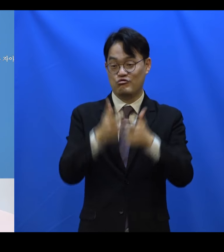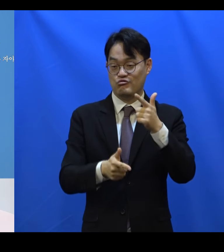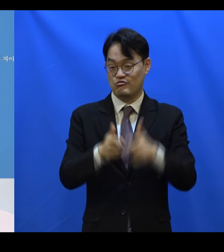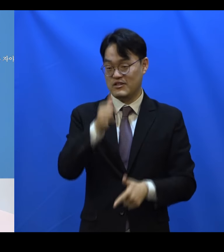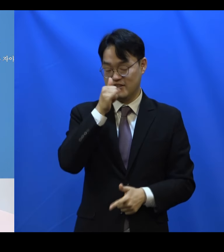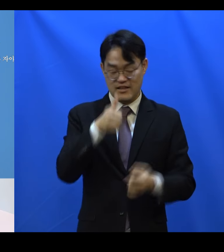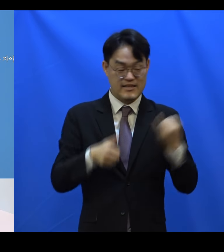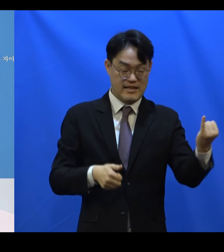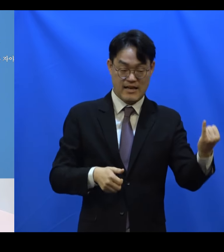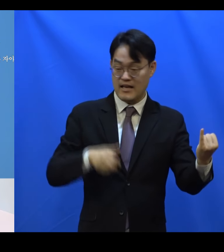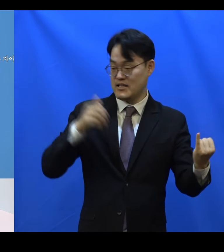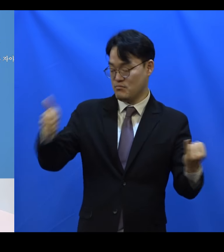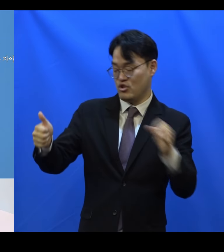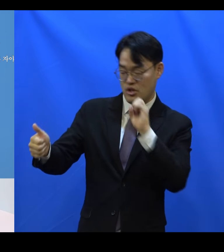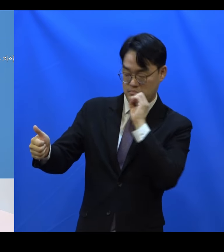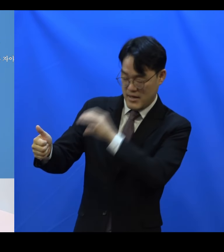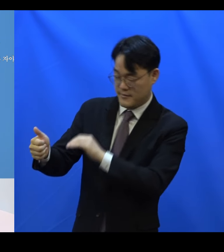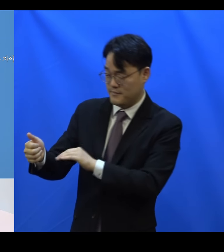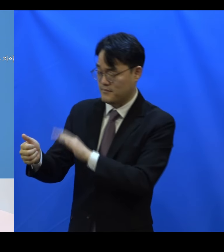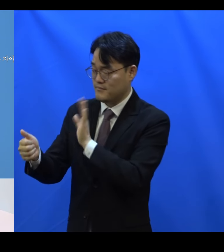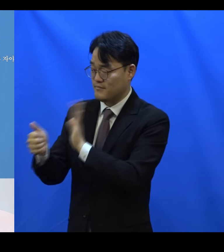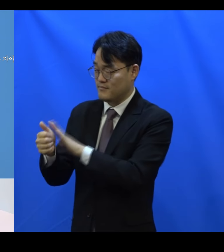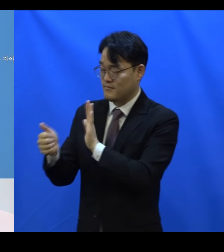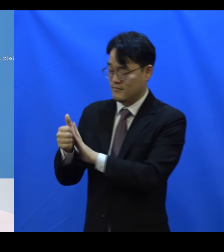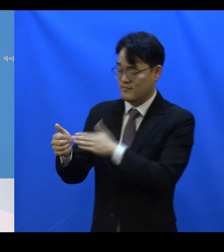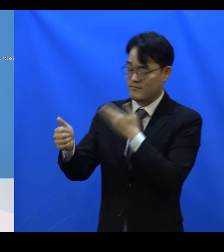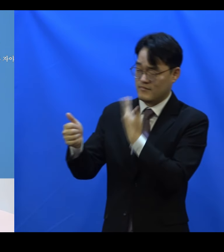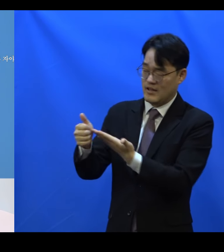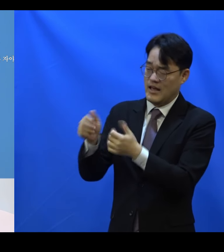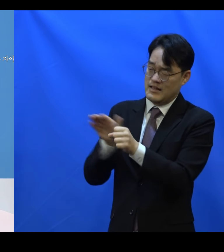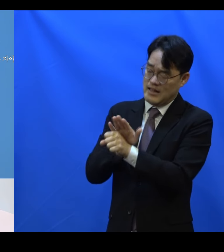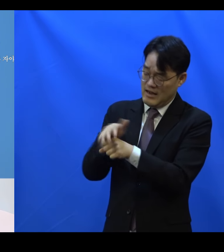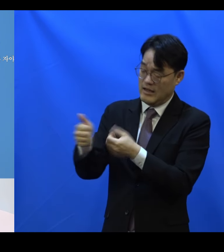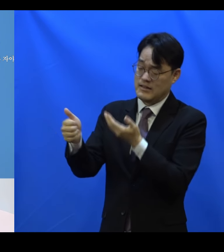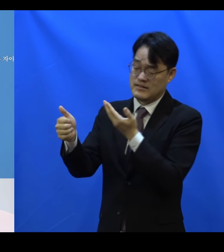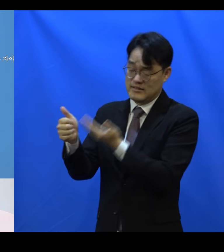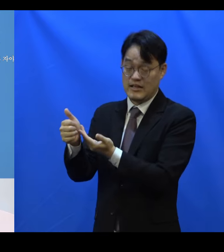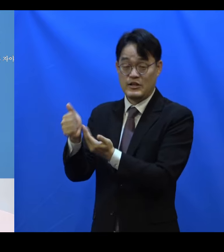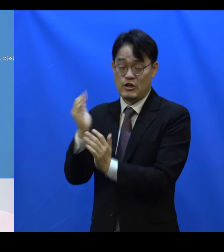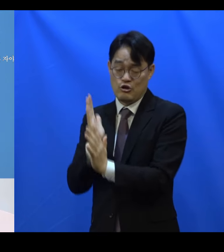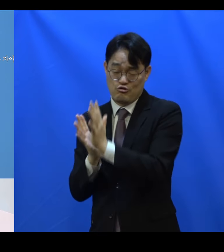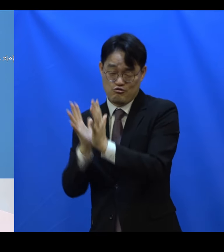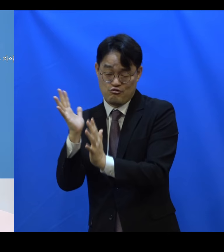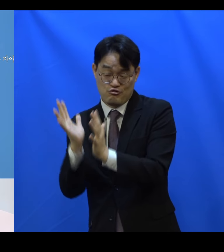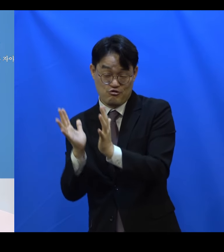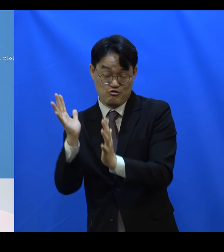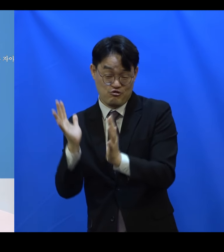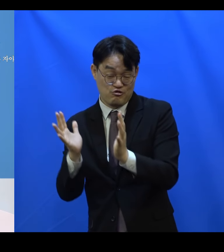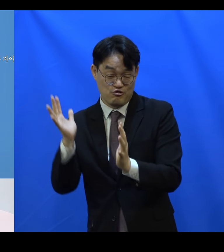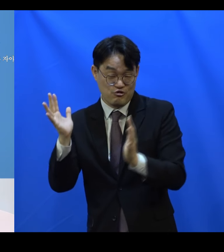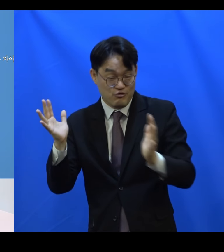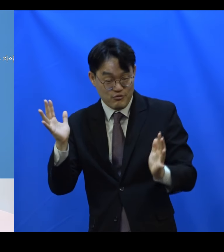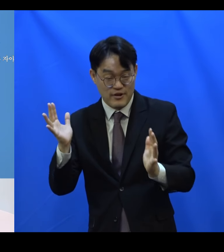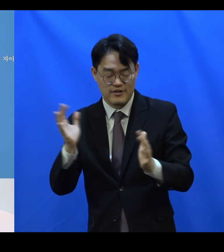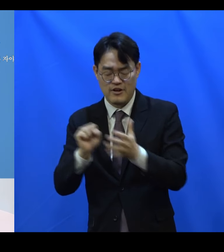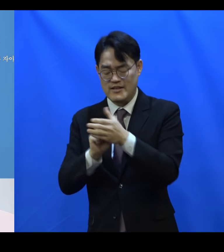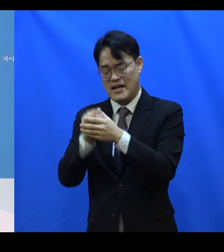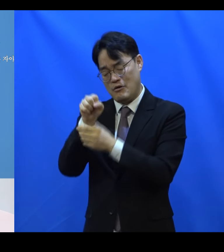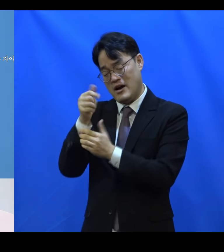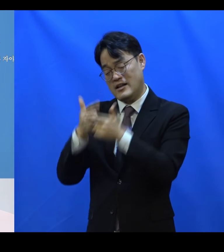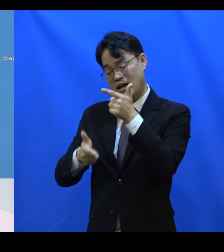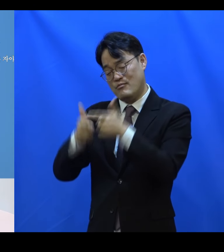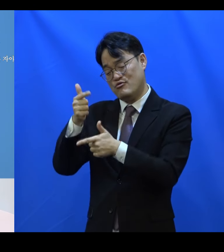나의 사랑하는 자는 숲풀 가운데 사과나무 같구나. 내가 그 그늘에 앉아서 심히 기뻐하였고 그 열매는 내